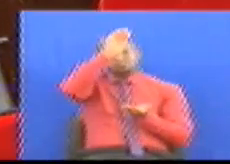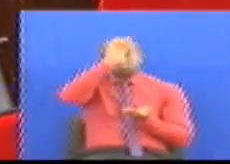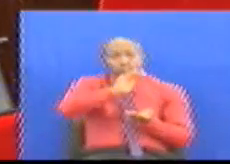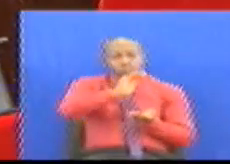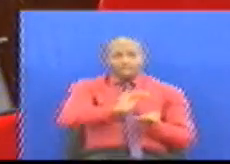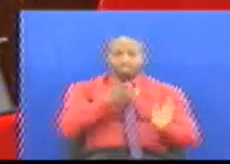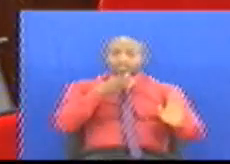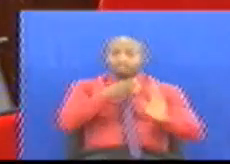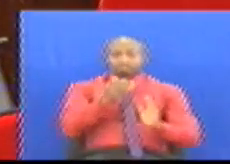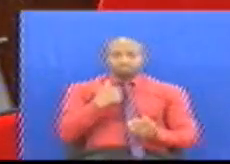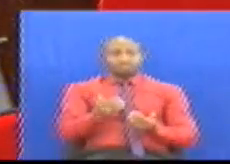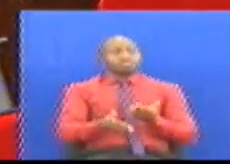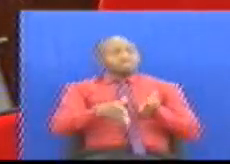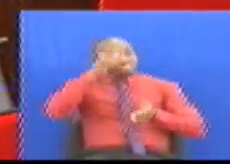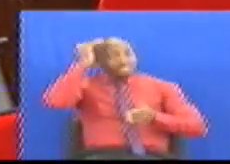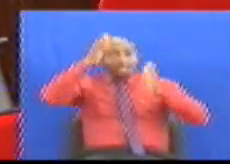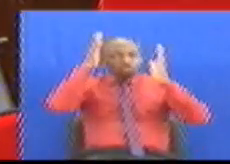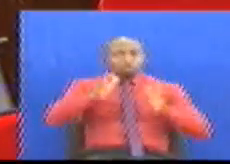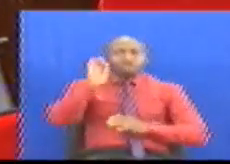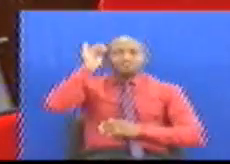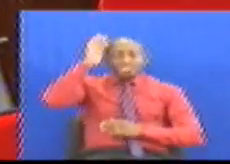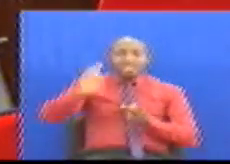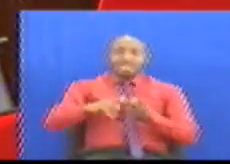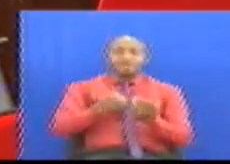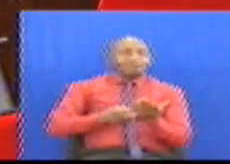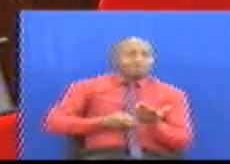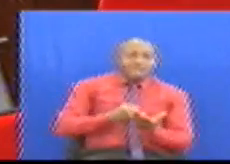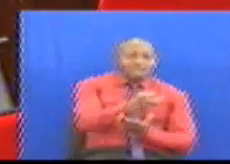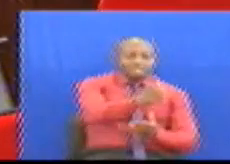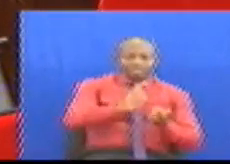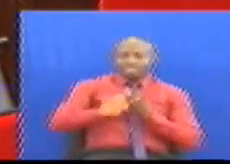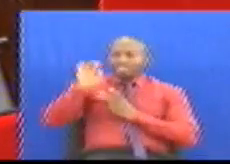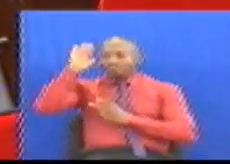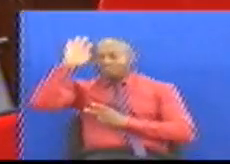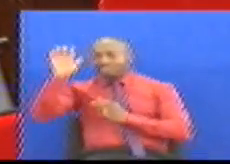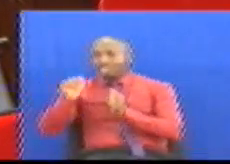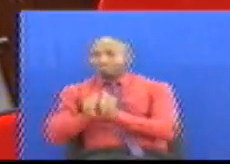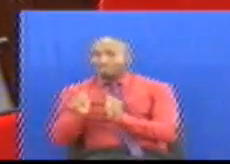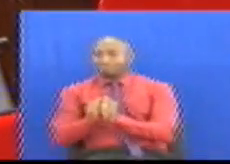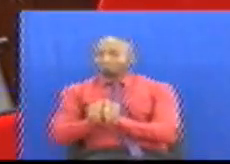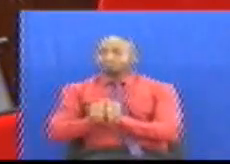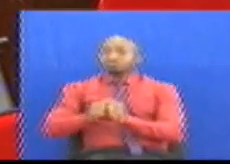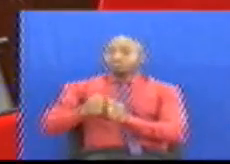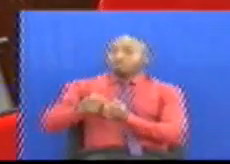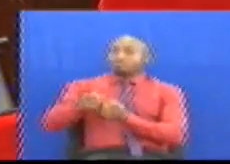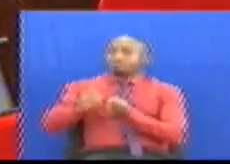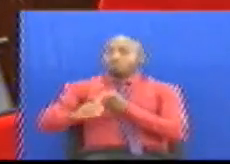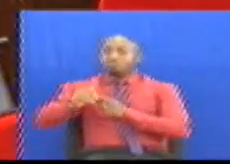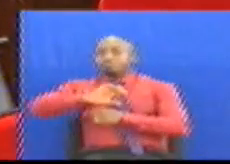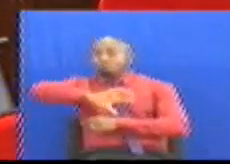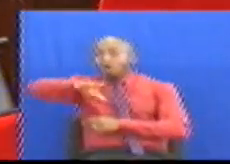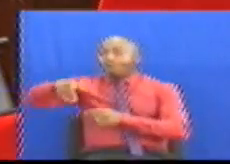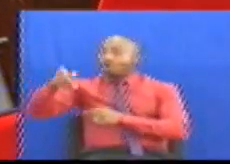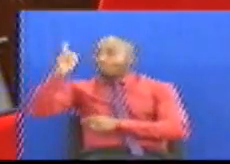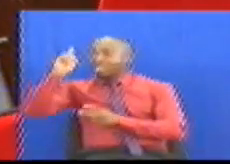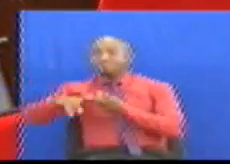kuu. Maana serikali kuu inafikiria habari ya reli, serikali kuu inafikiria habari ya Singa Goji, serikali kuu inafikiria habari